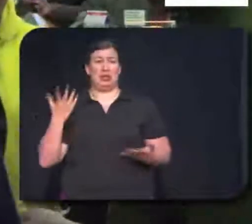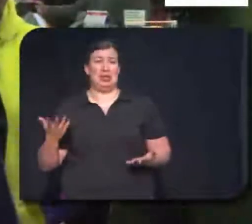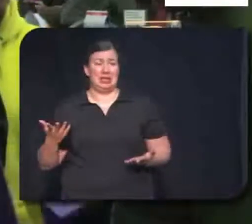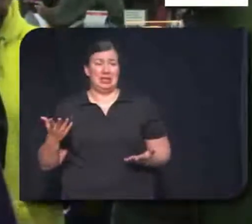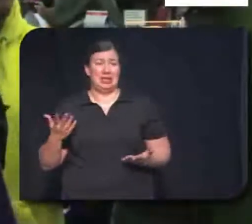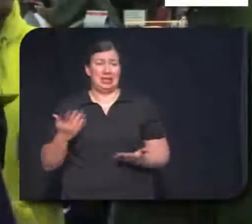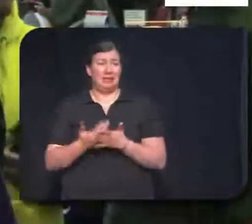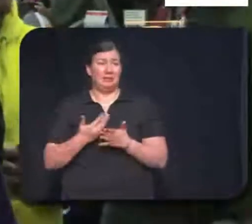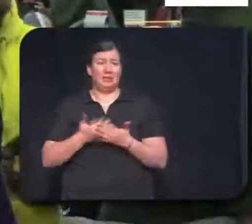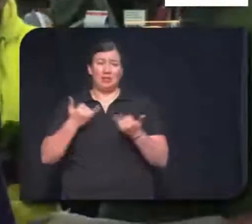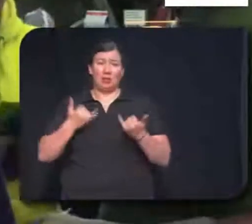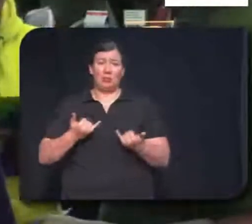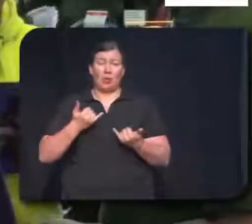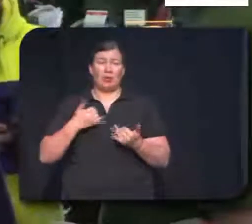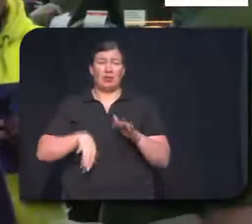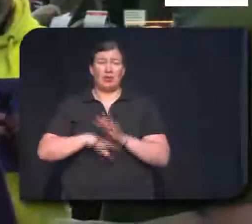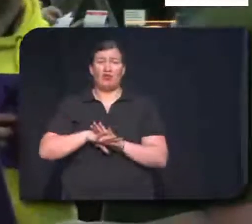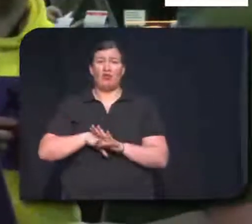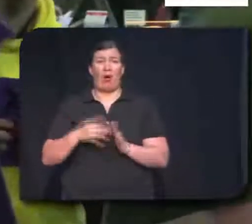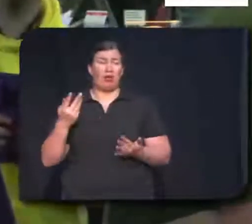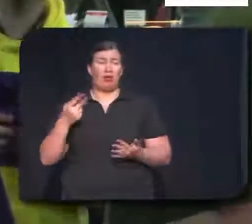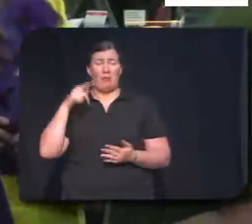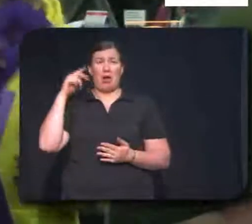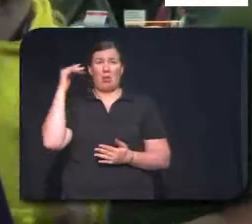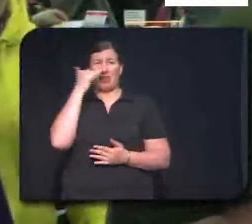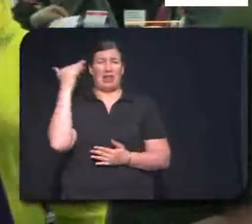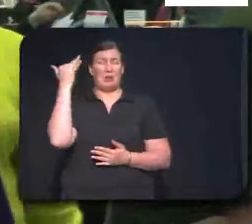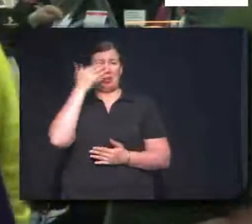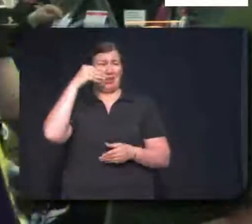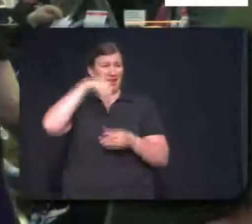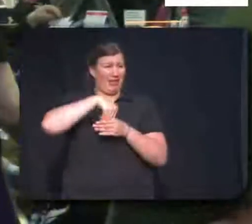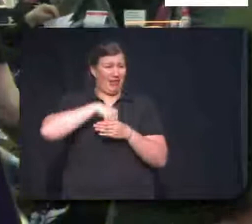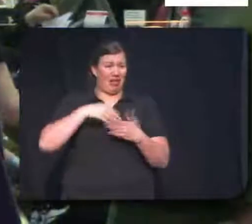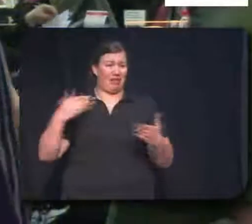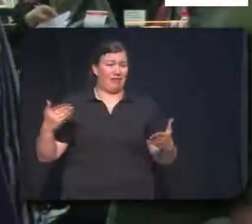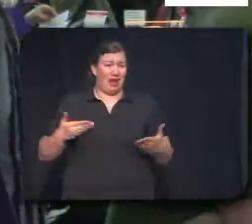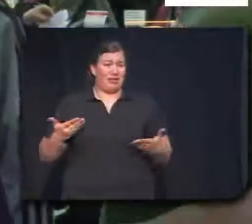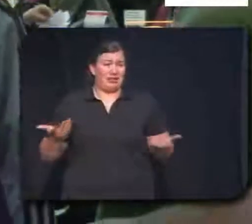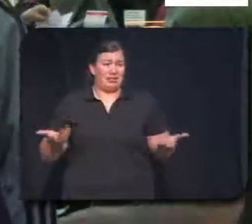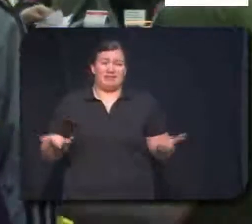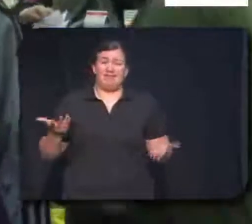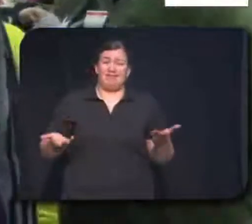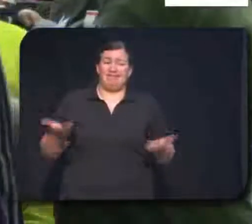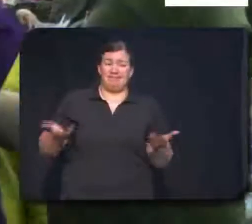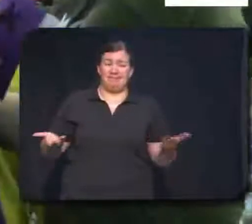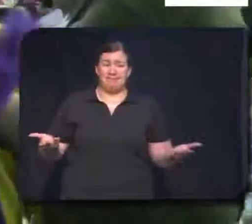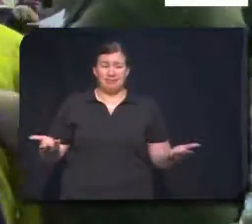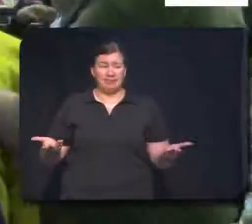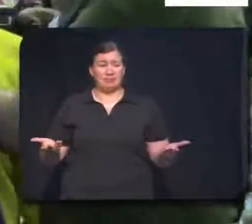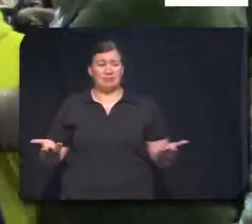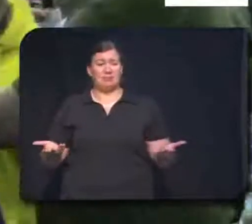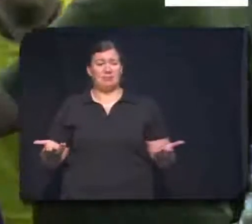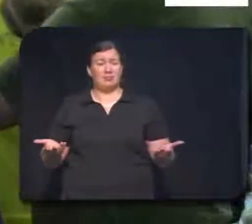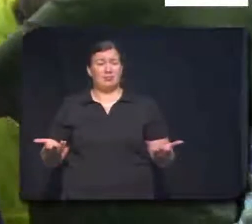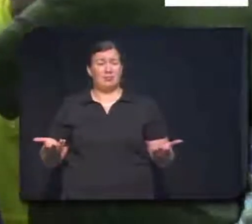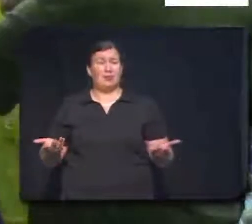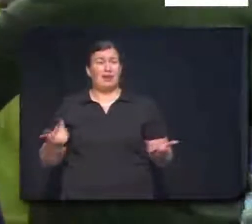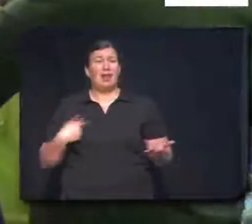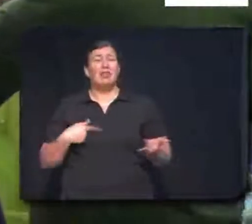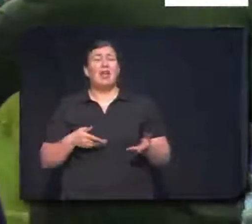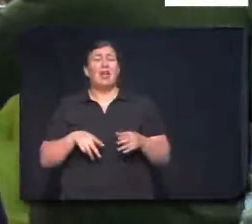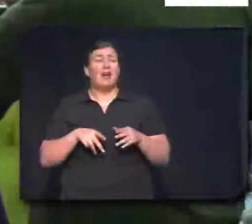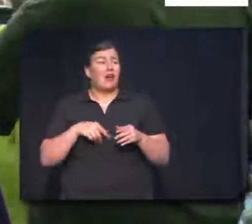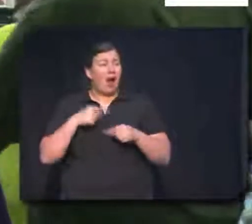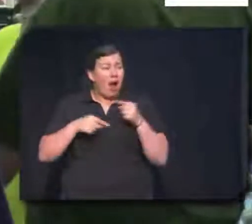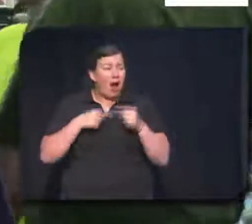da auch noch mal ein bisschen drüber nachdenken was da genau drin steht die Verfahrensweisen und natürlich auch die die die Tools und so weiter also